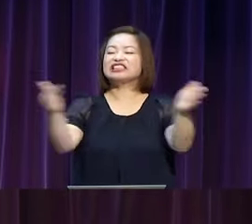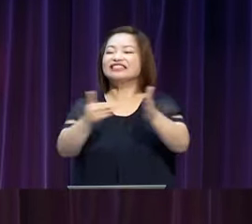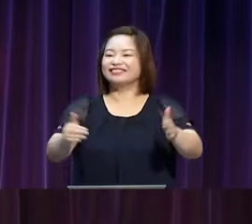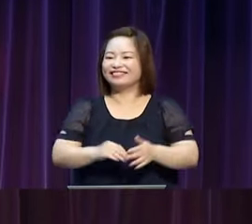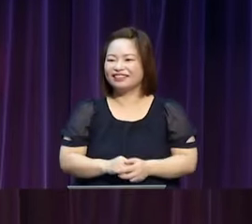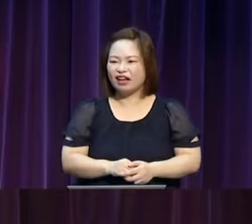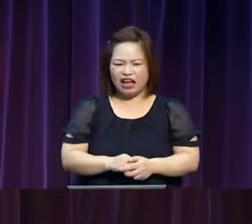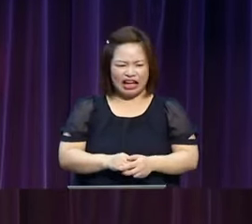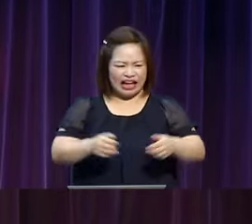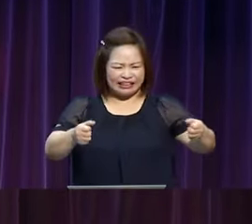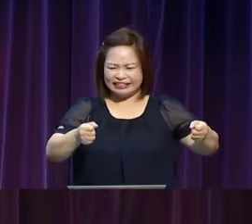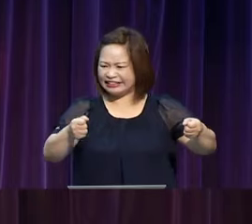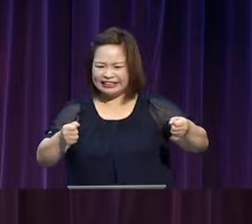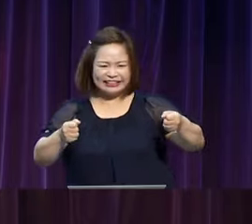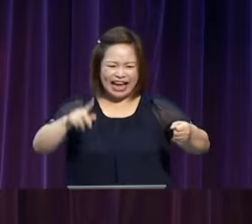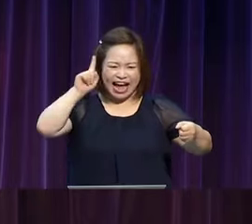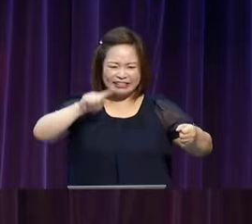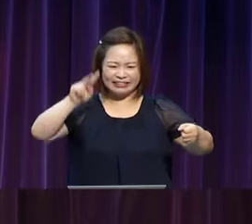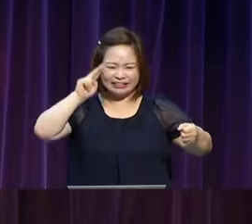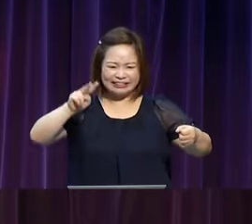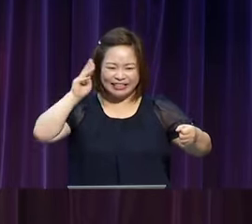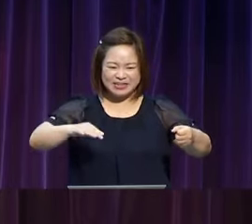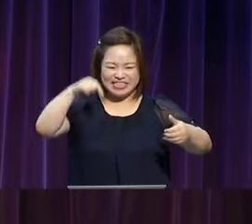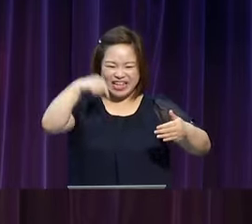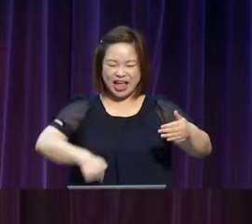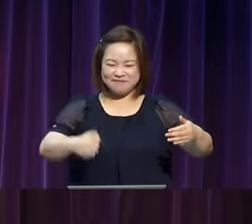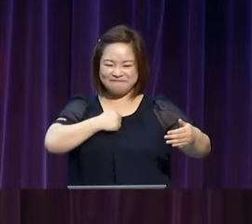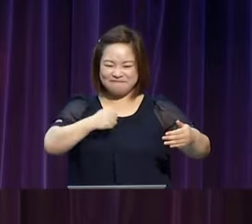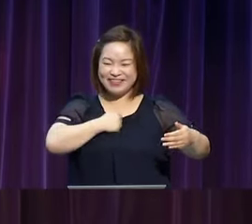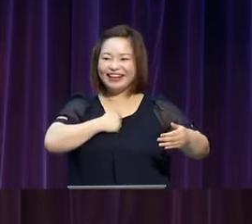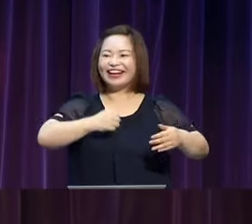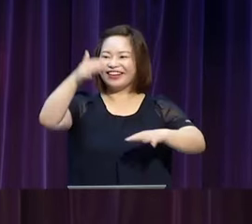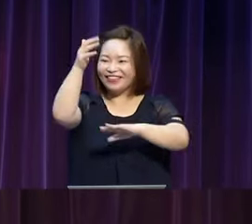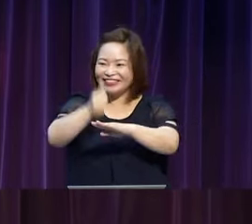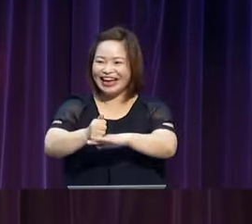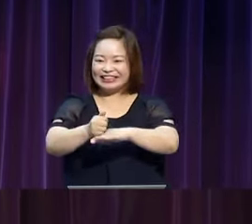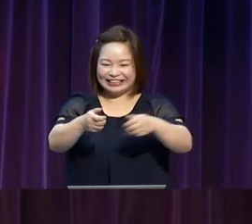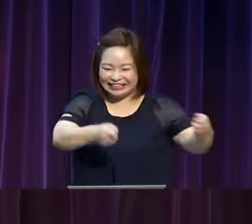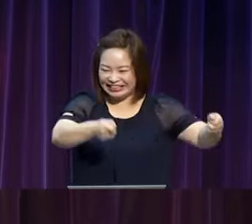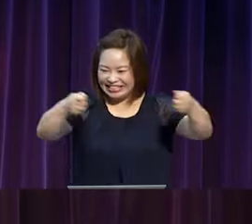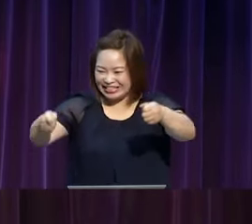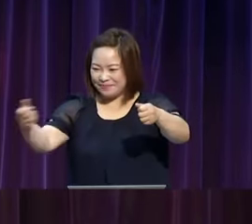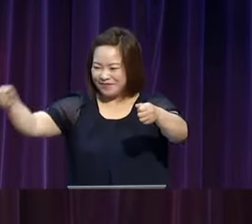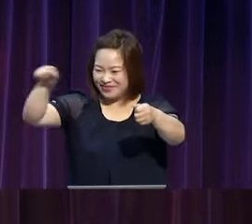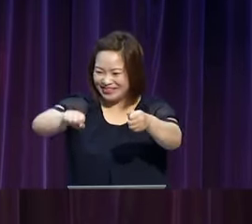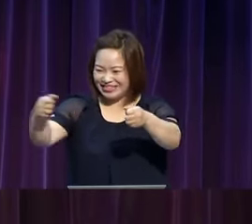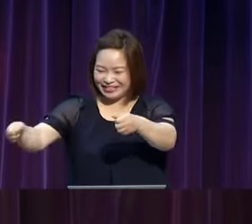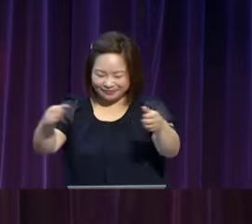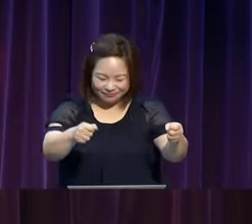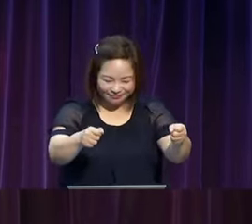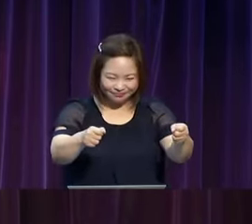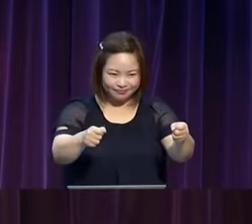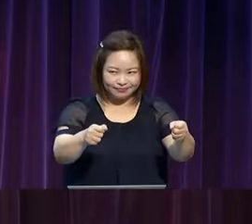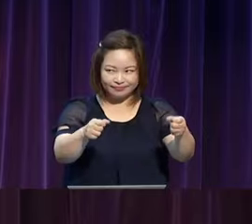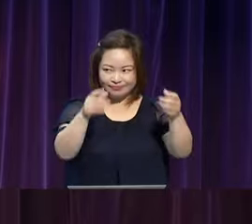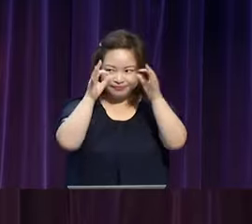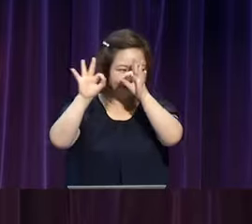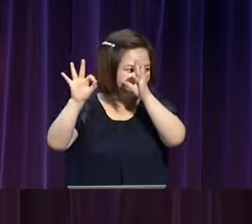아니, 근데 이게 안 돼. 속상한 거예요. 그래서 나중에는 밥을 타가지고 이렇게 내려놓고요.